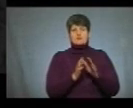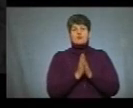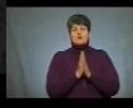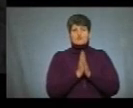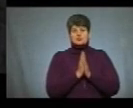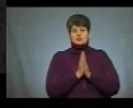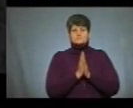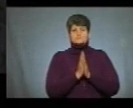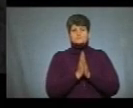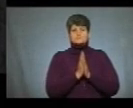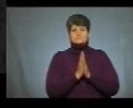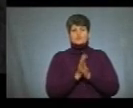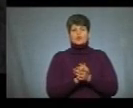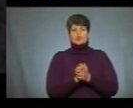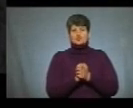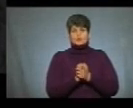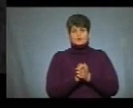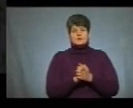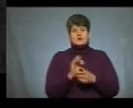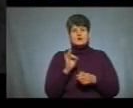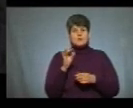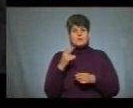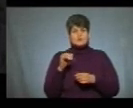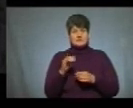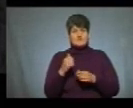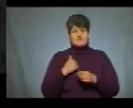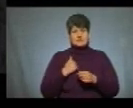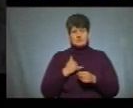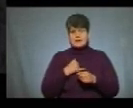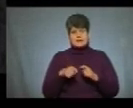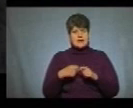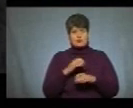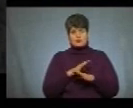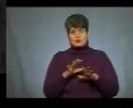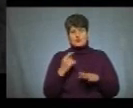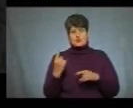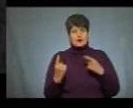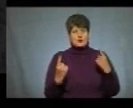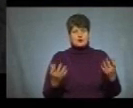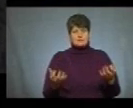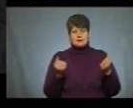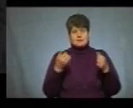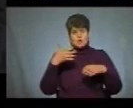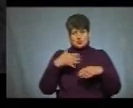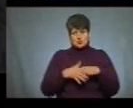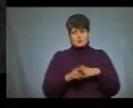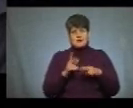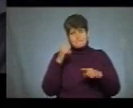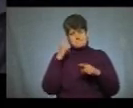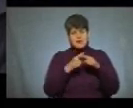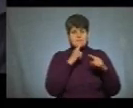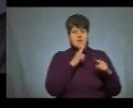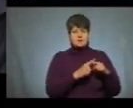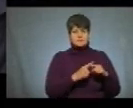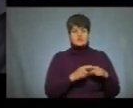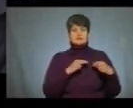щоб дружба родів військ нас не порушувалась. Одне одного підтримували, розуміли, як брат брата.